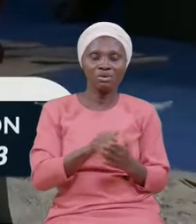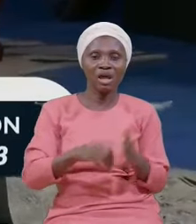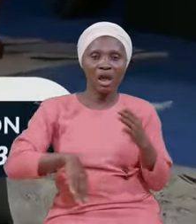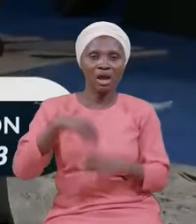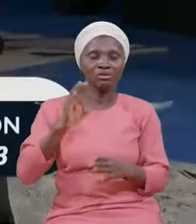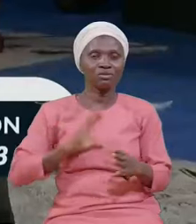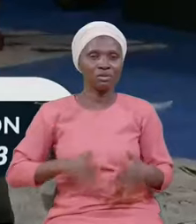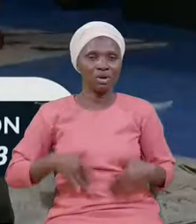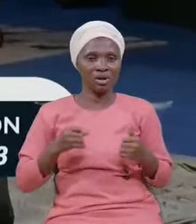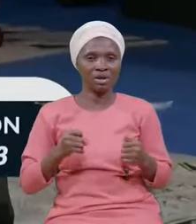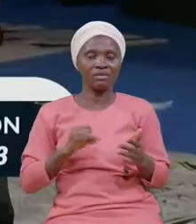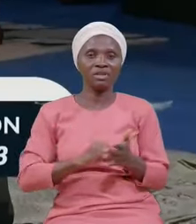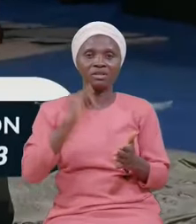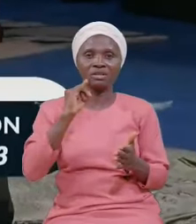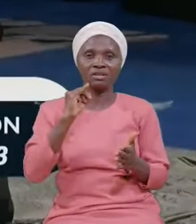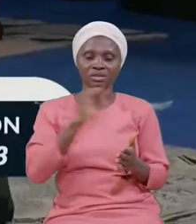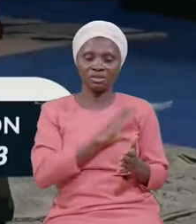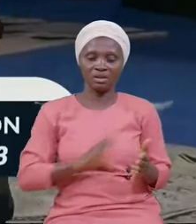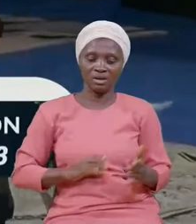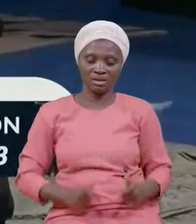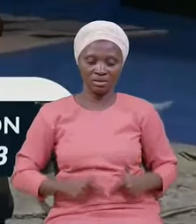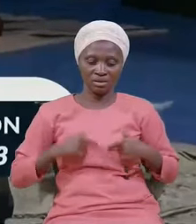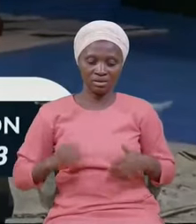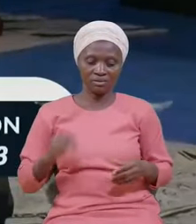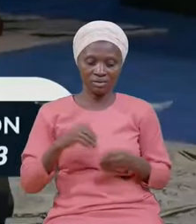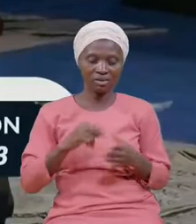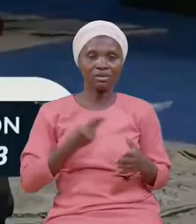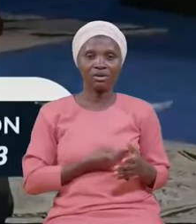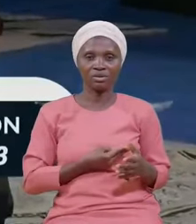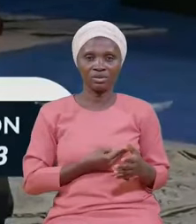Christ habitant en nous.